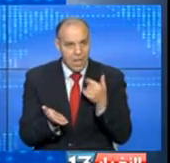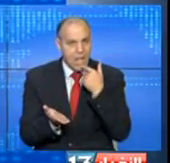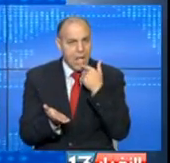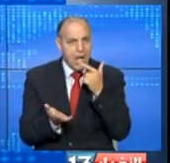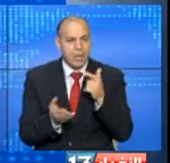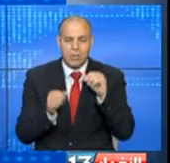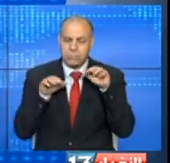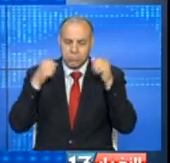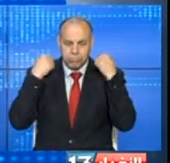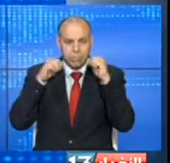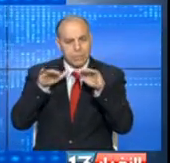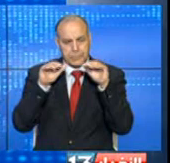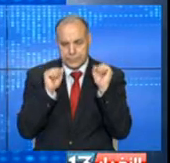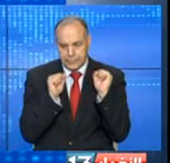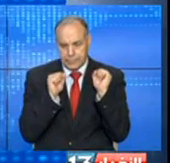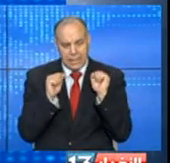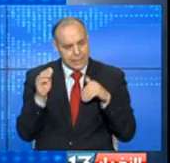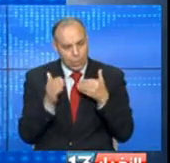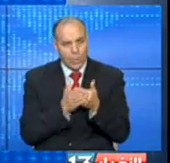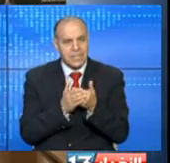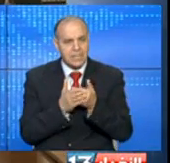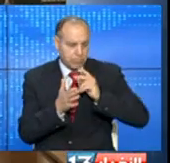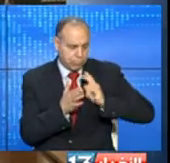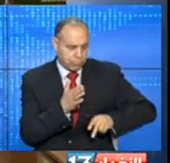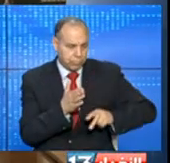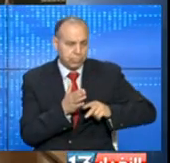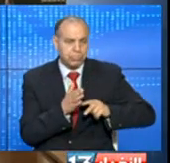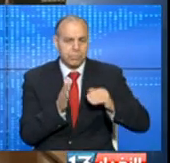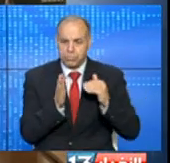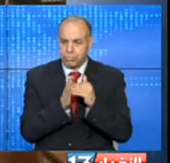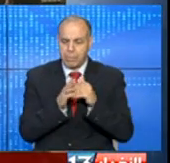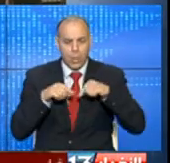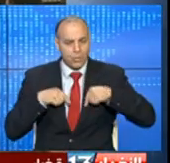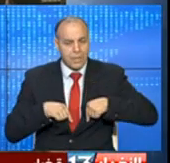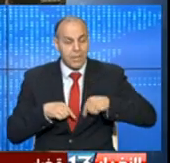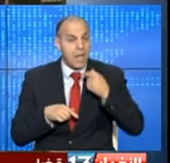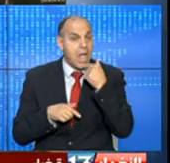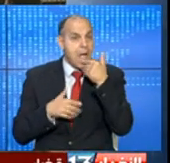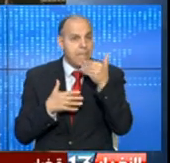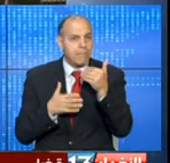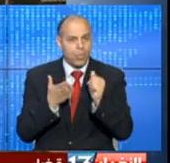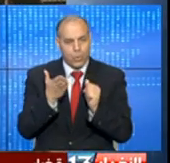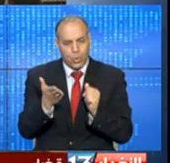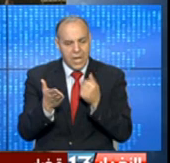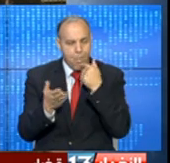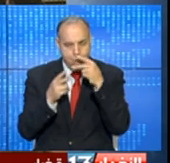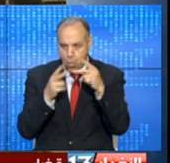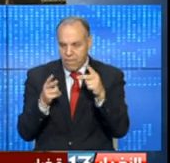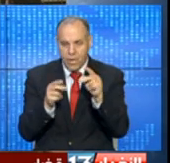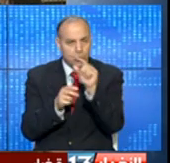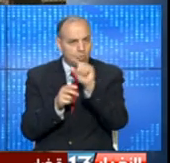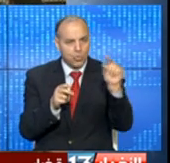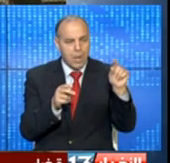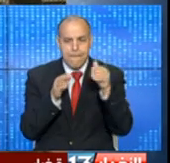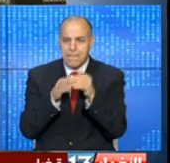رفع اضراب القضاه وذلك بعد التوصل الى اتفاق نهائي مع الحكومه تم من خلالها الموافقه على جمله